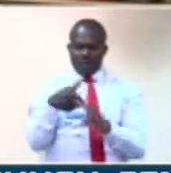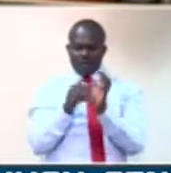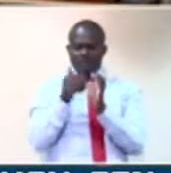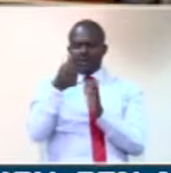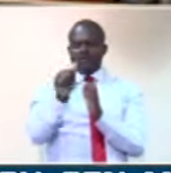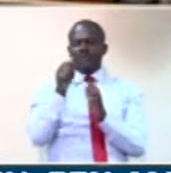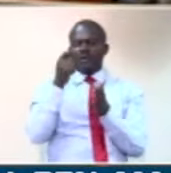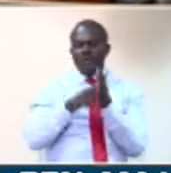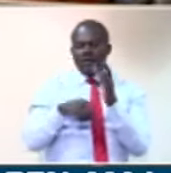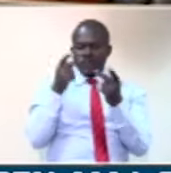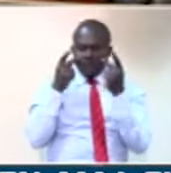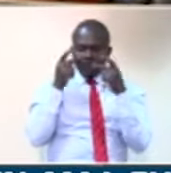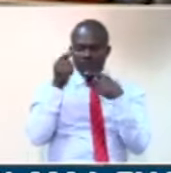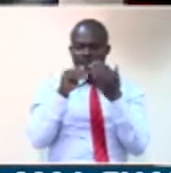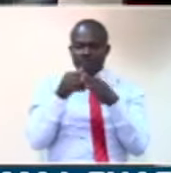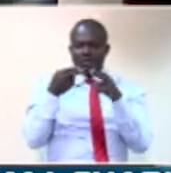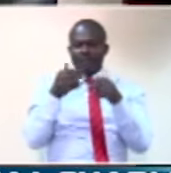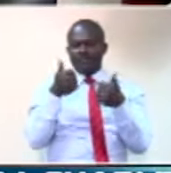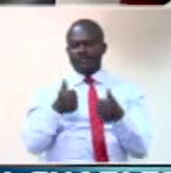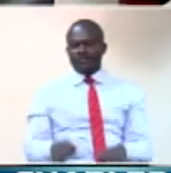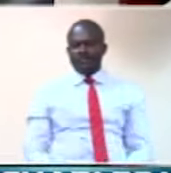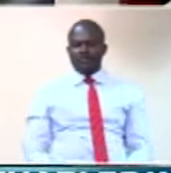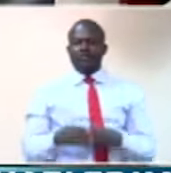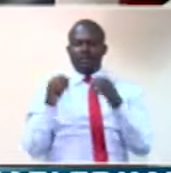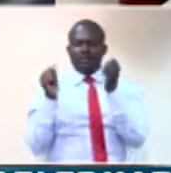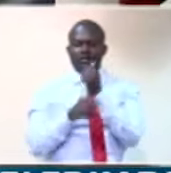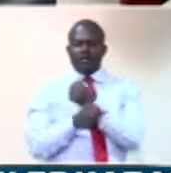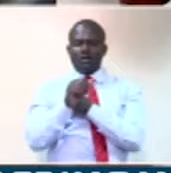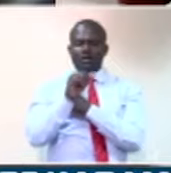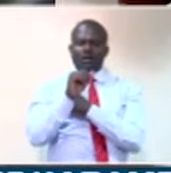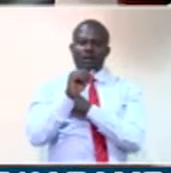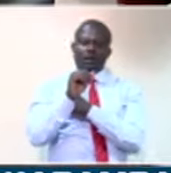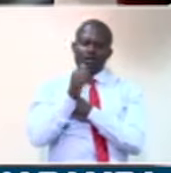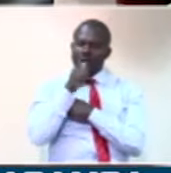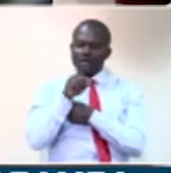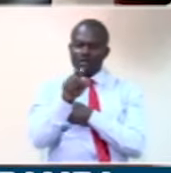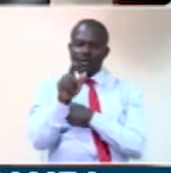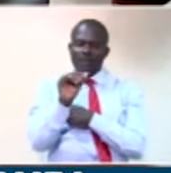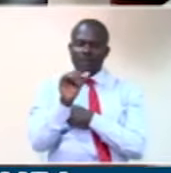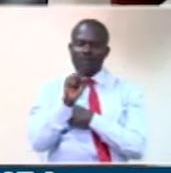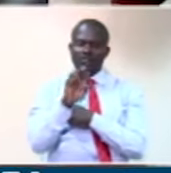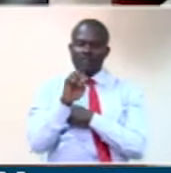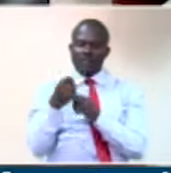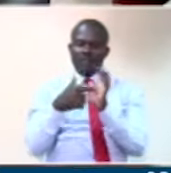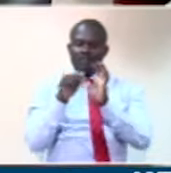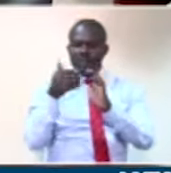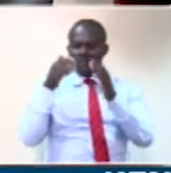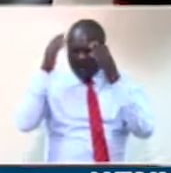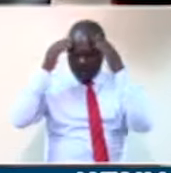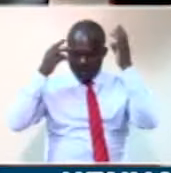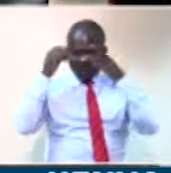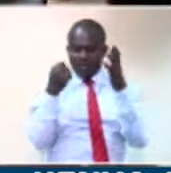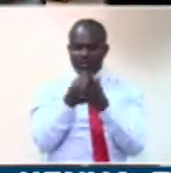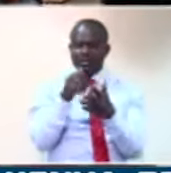misoro igaboneka ibintu byose bikagenda neza. Umuyobozi wungirije wa Rayon Sport Kayisire Jacques agaragaza izindi mpungenge